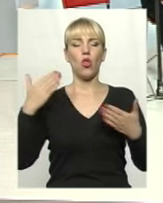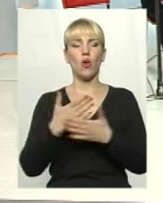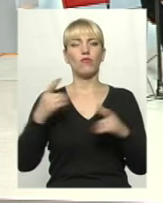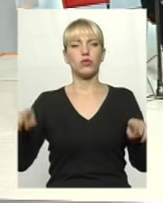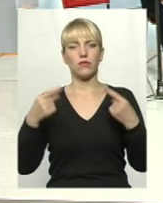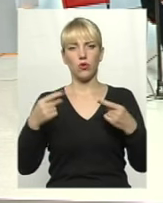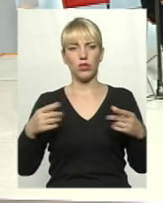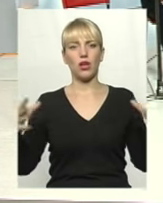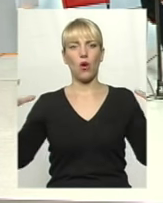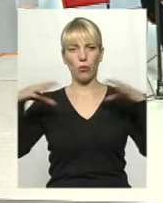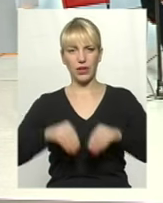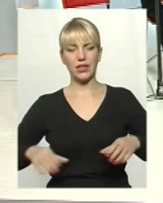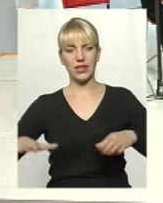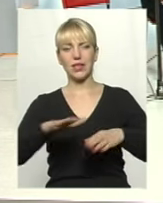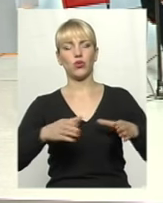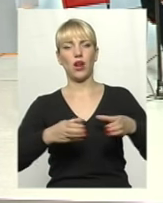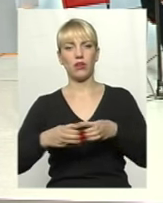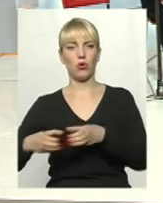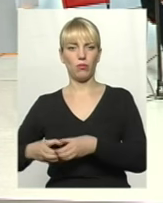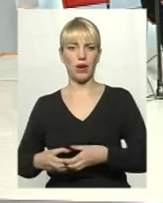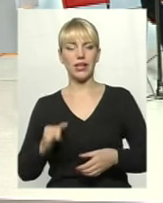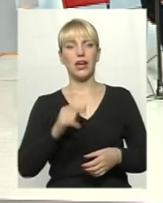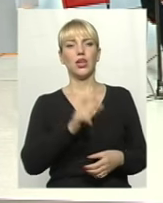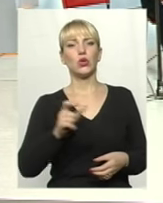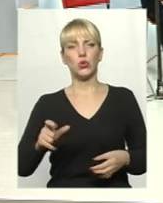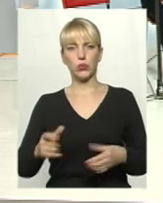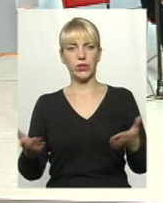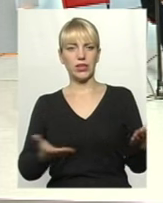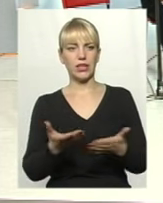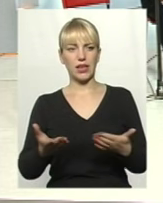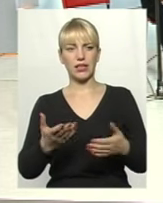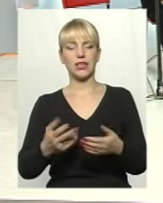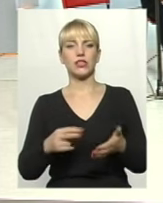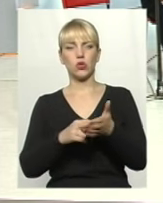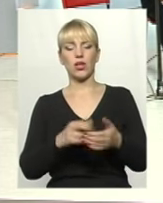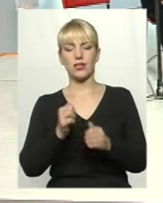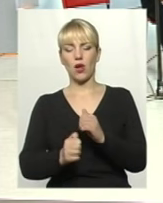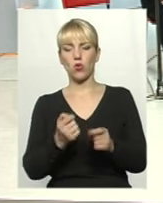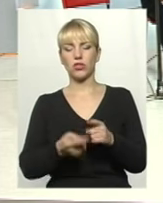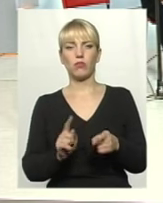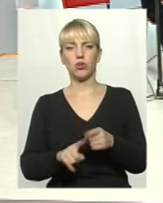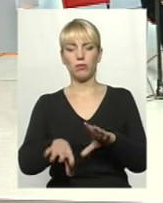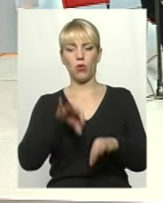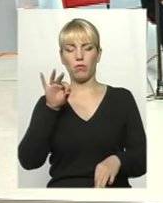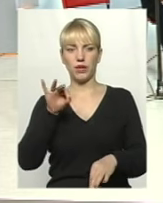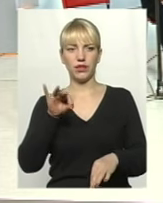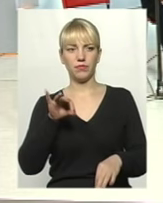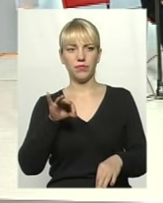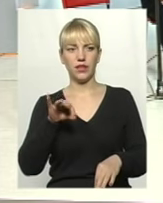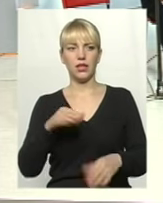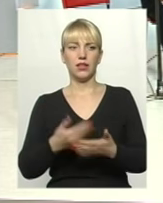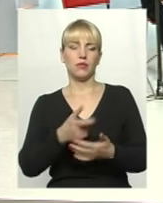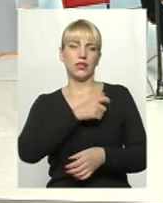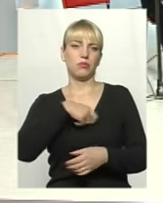новостворені об'єднані територіальні громади і люди, які стоять за кожним тим обраним новим